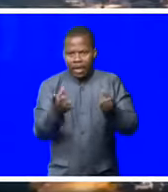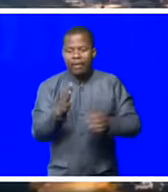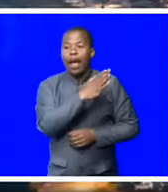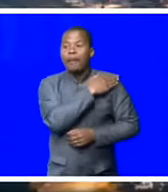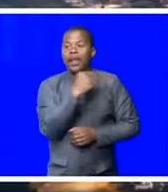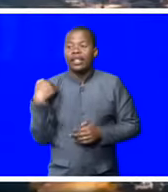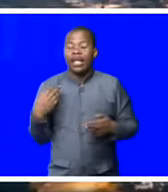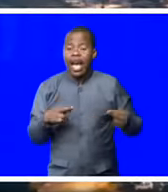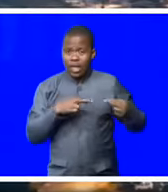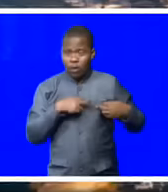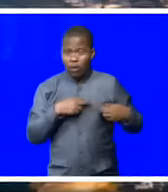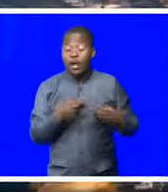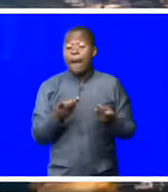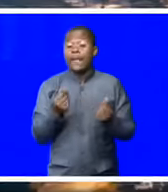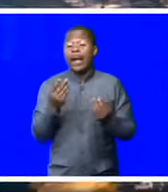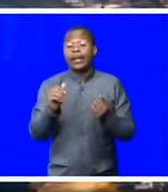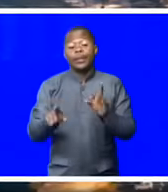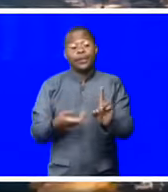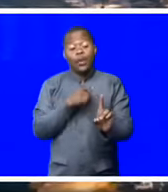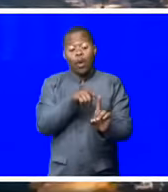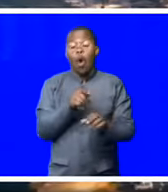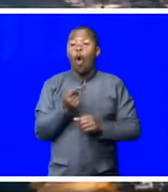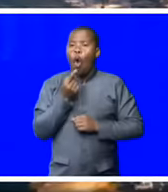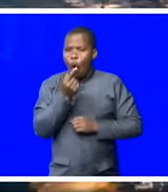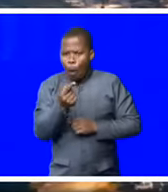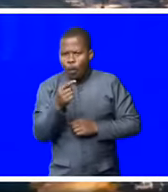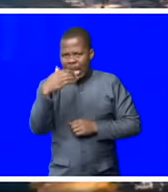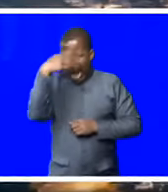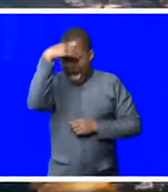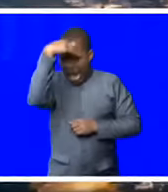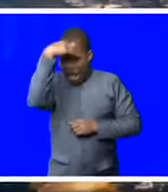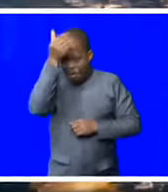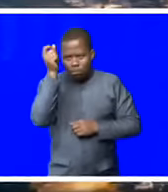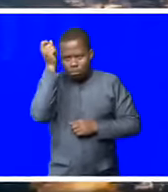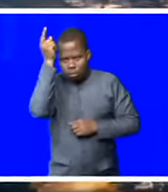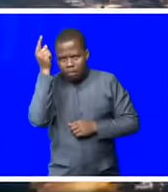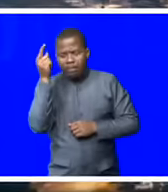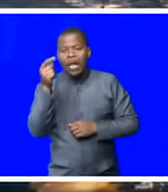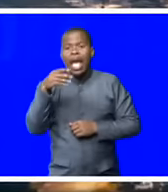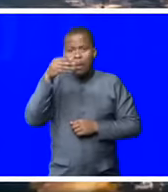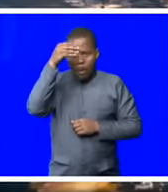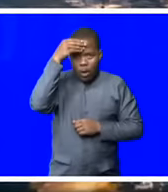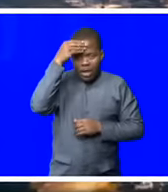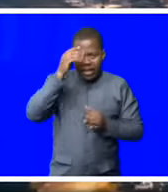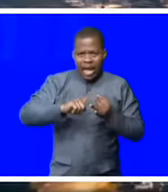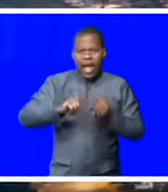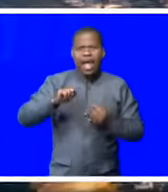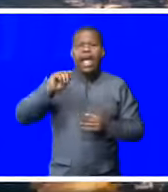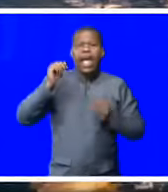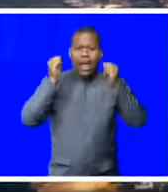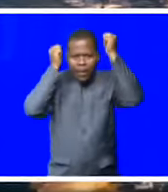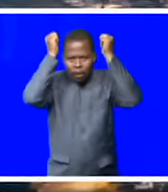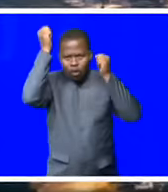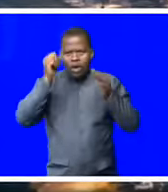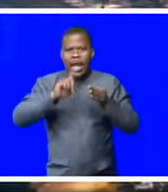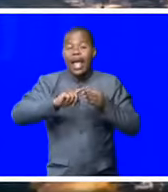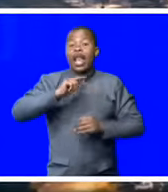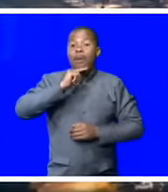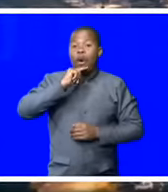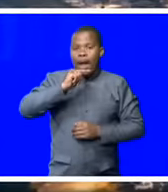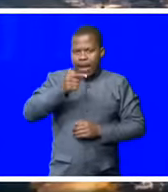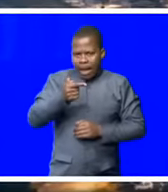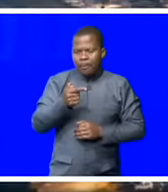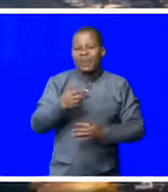wekubuka indlela dekuthi ingathenga kanjani impahla ngayene tindvo tekusebenta kwayo Induna ikuvetela kungesikhathi ichaza ukuthi yini